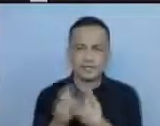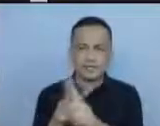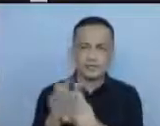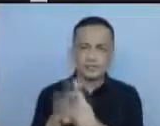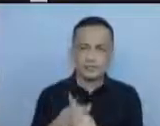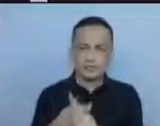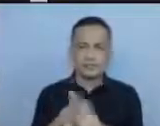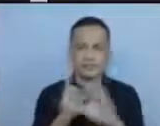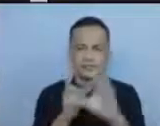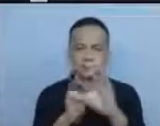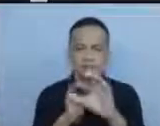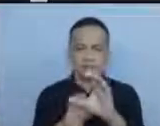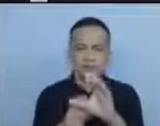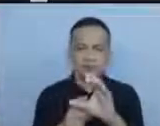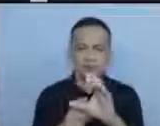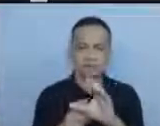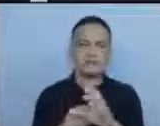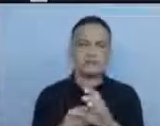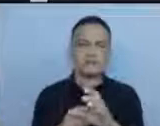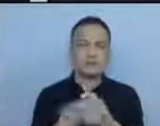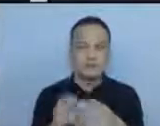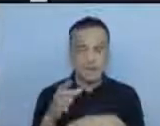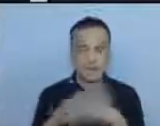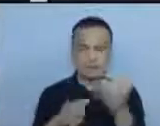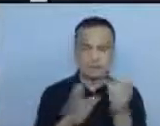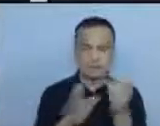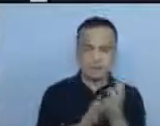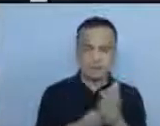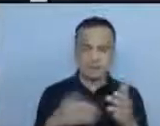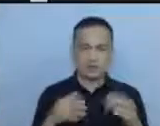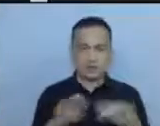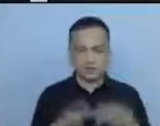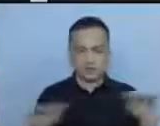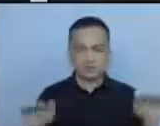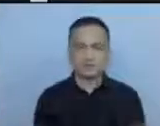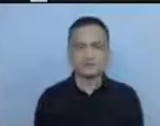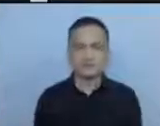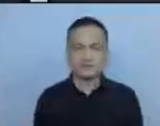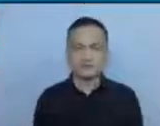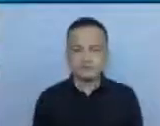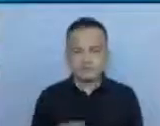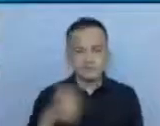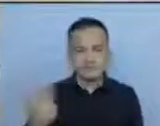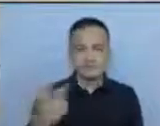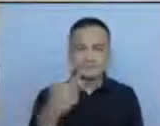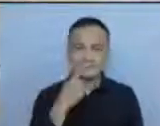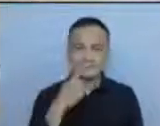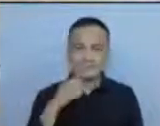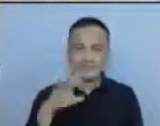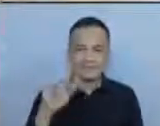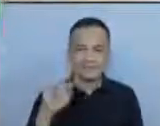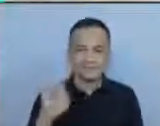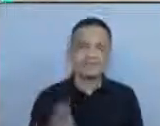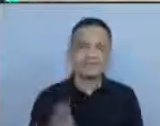youth. Si Claire Gighe sa detalye. Rise and shine, Claire!